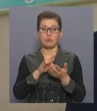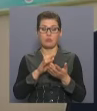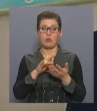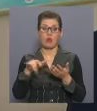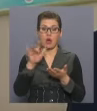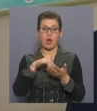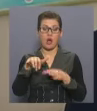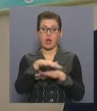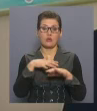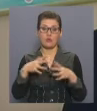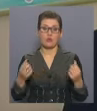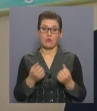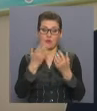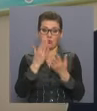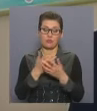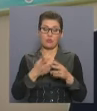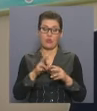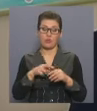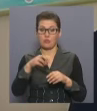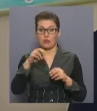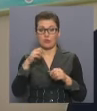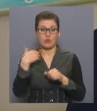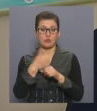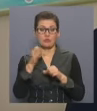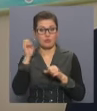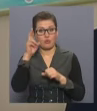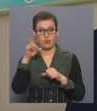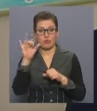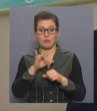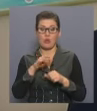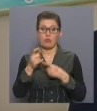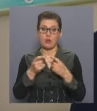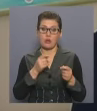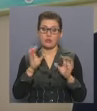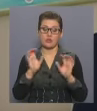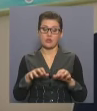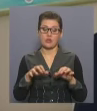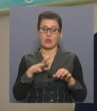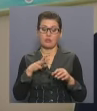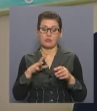тапты, бірақ негізгі өкілеттік, негізгі билік президенттің құзырында әрине.